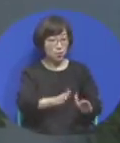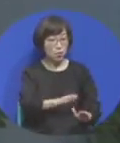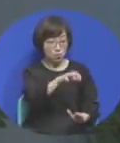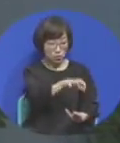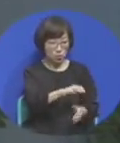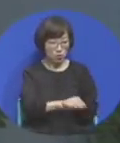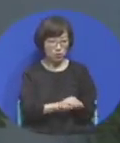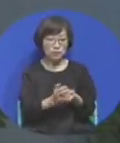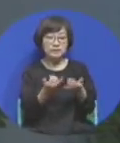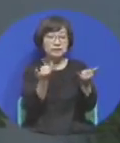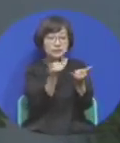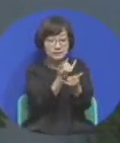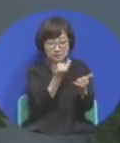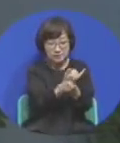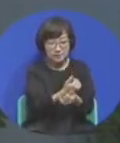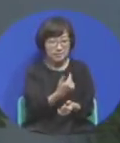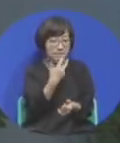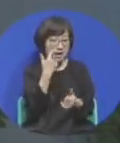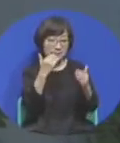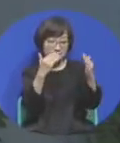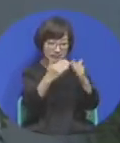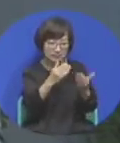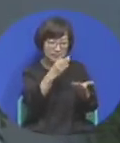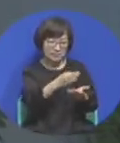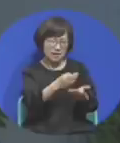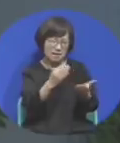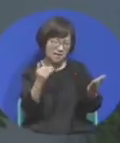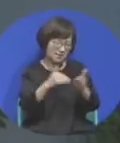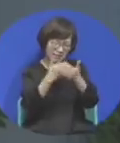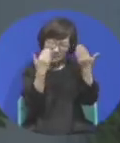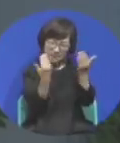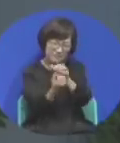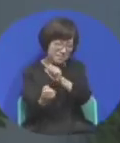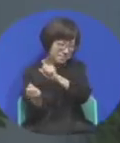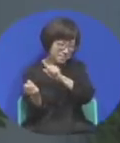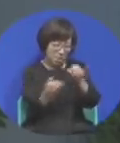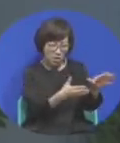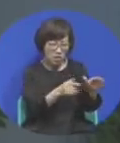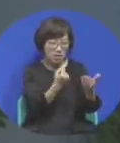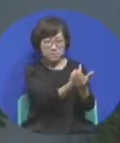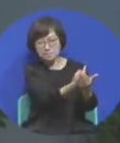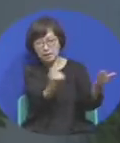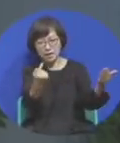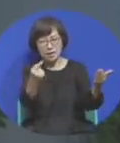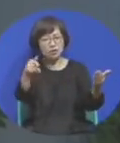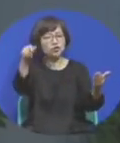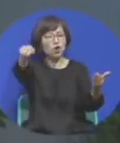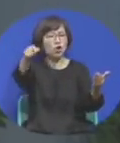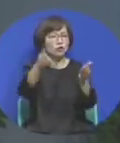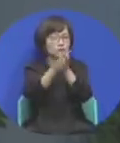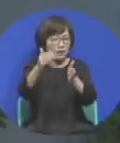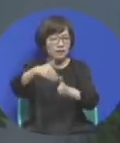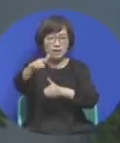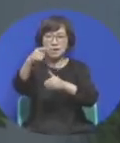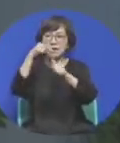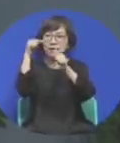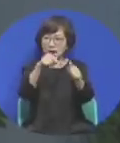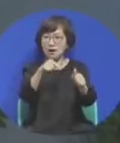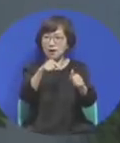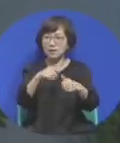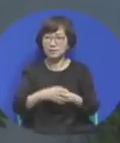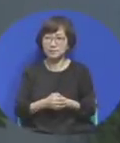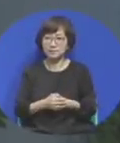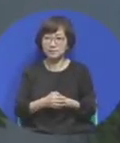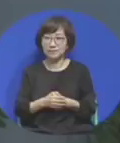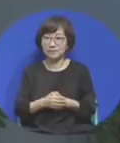나가라. That is why God tells Abraham, leave your country, your people, your father's household, leave your home and everything you have. 예. 그런 사람이 모이는